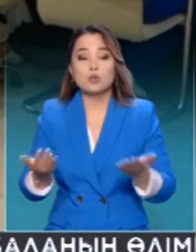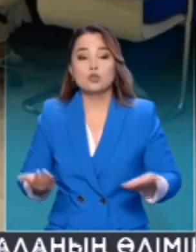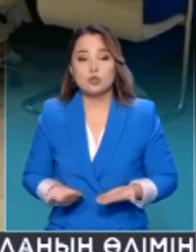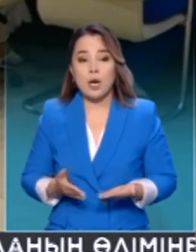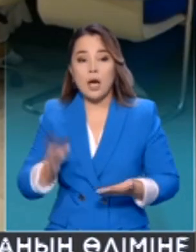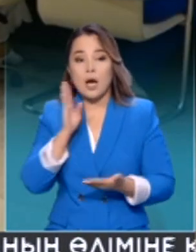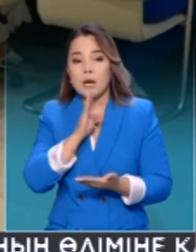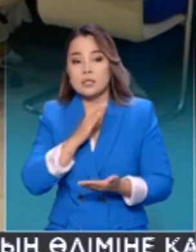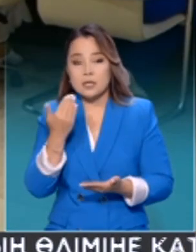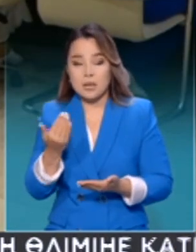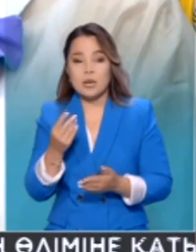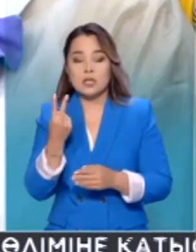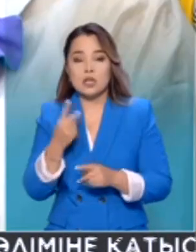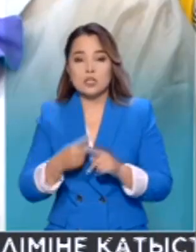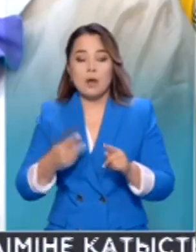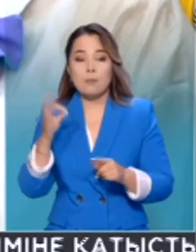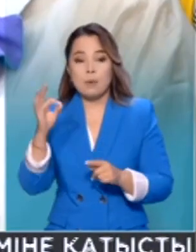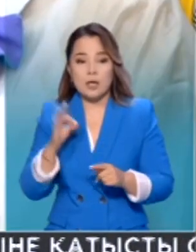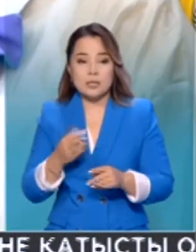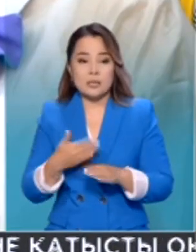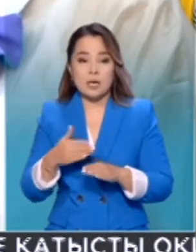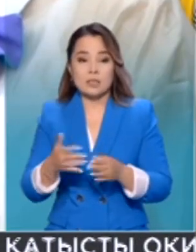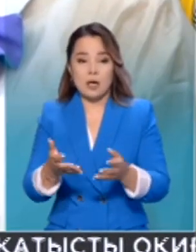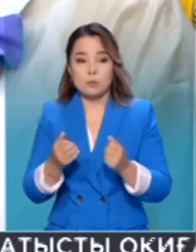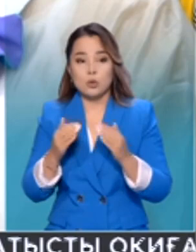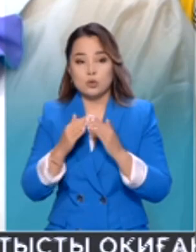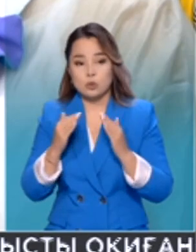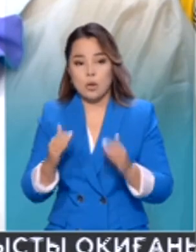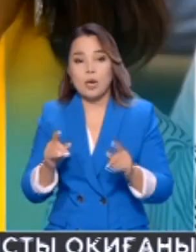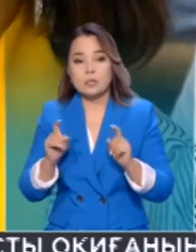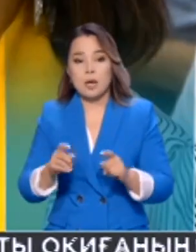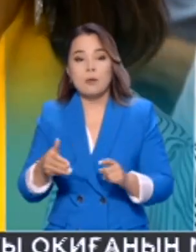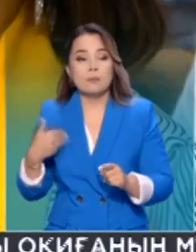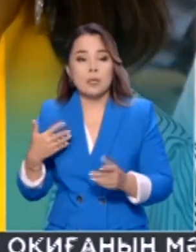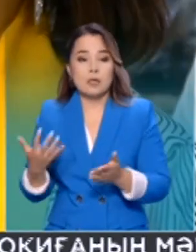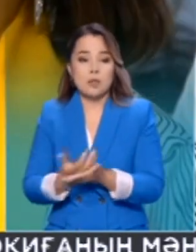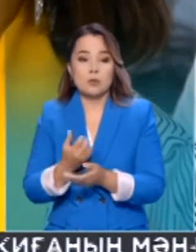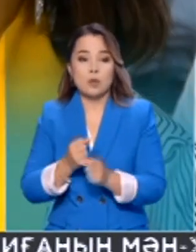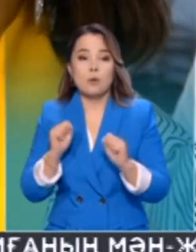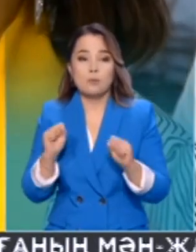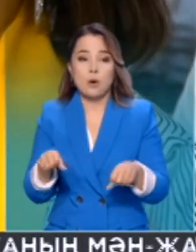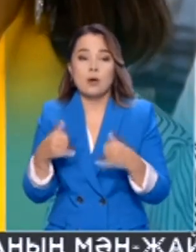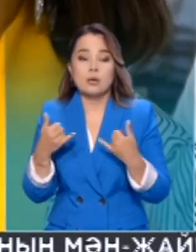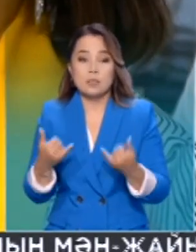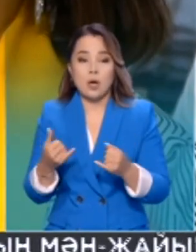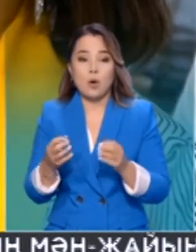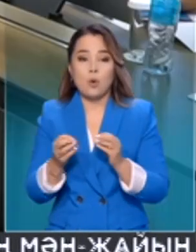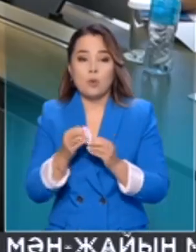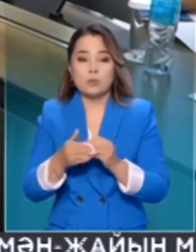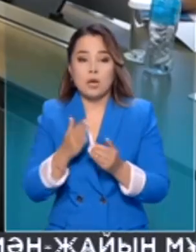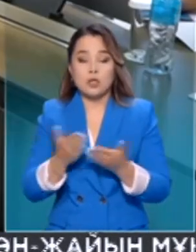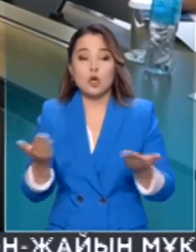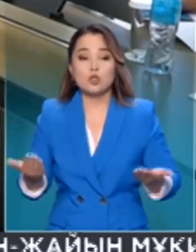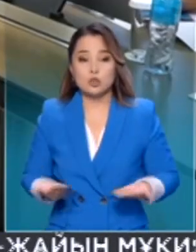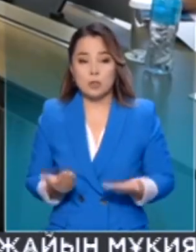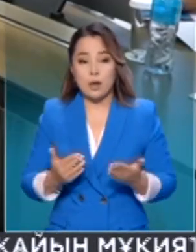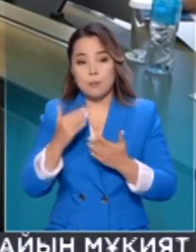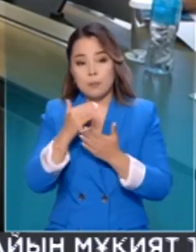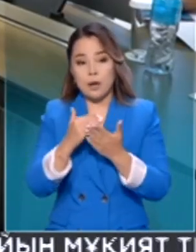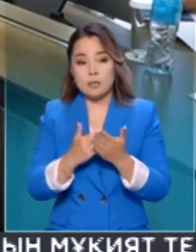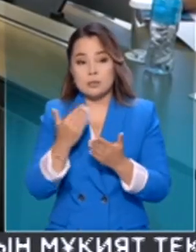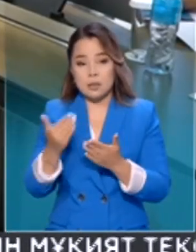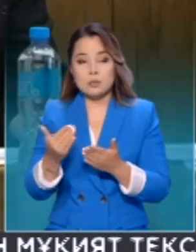ішінде әйелдер 2,5%-бен несие алып, үйінде отырып пайда табуға болады. Қазірдің өзінде ондаған тұрғын